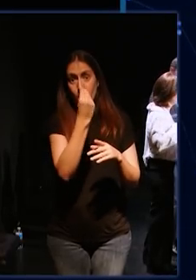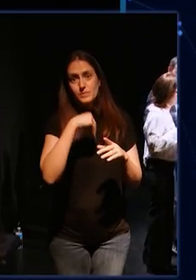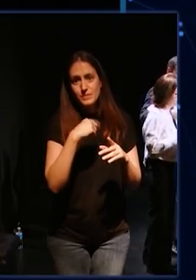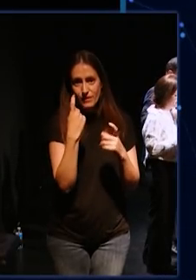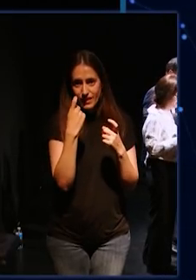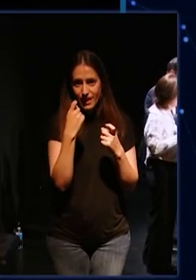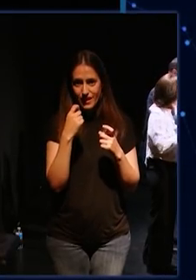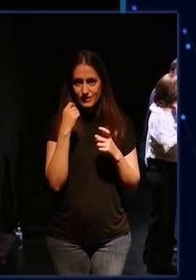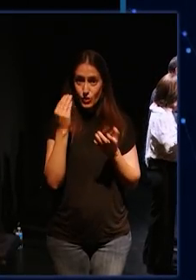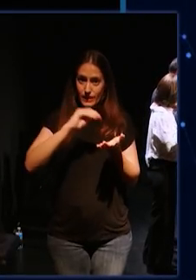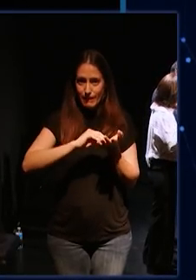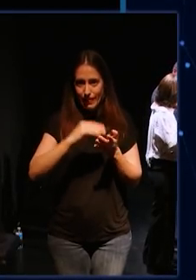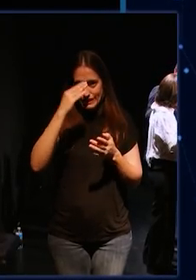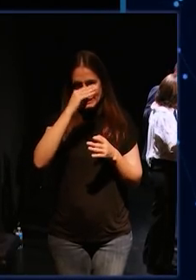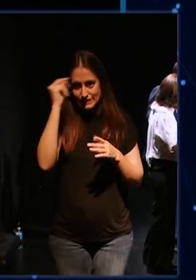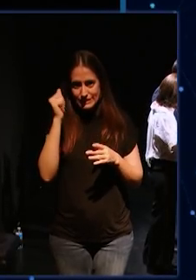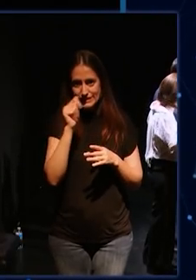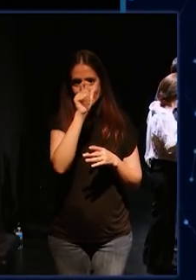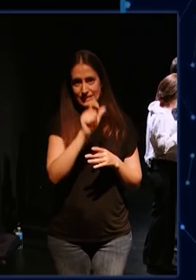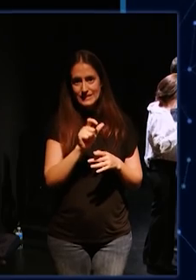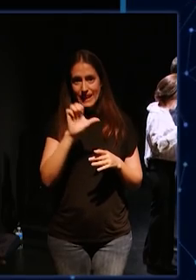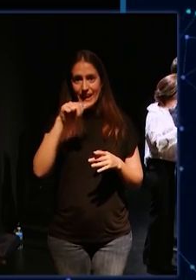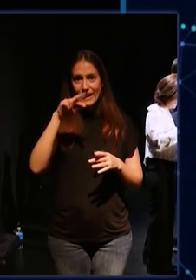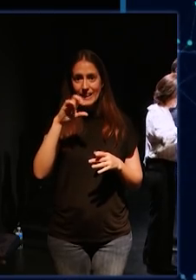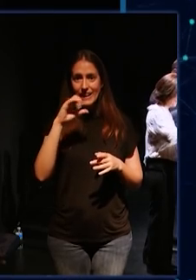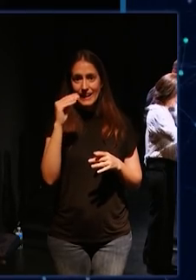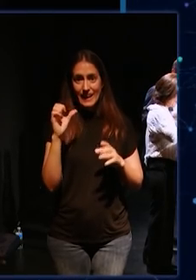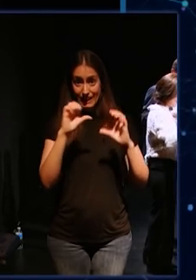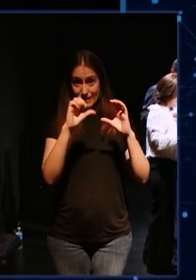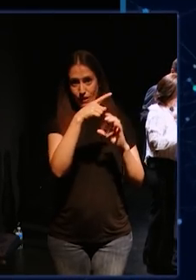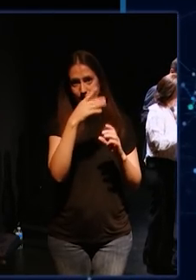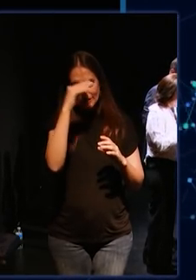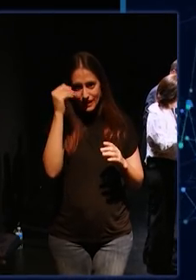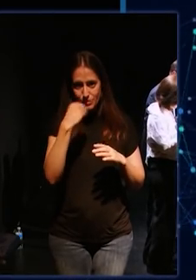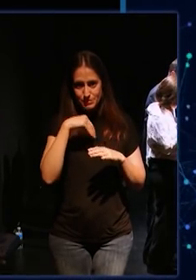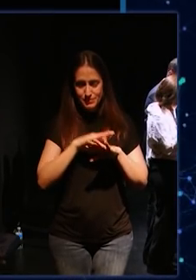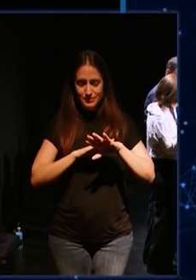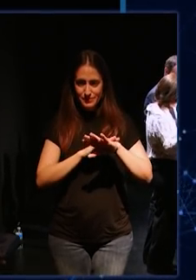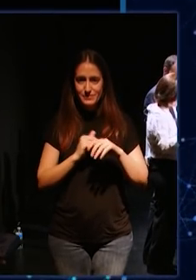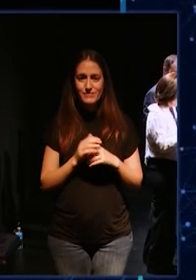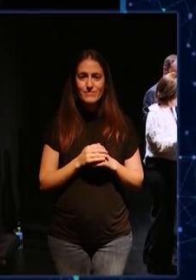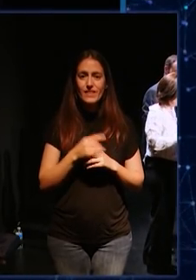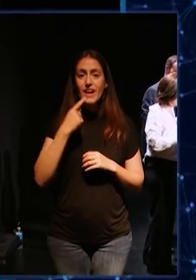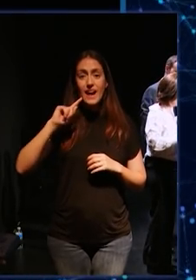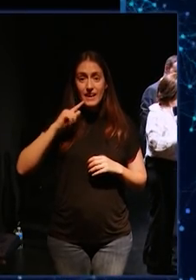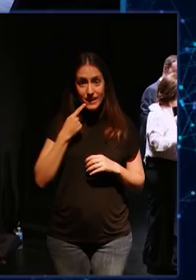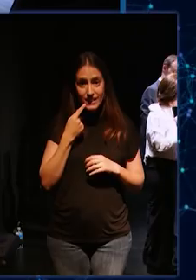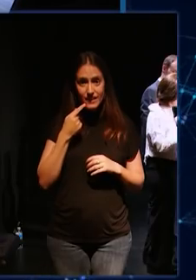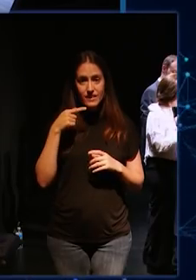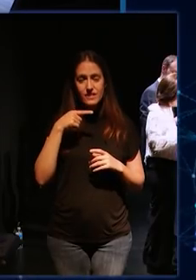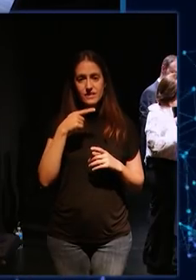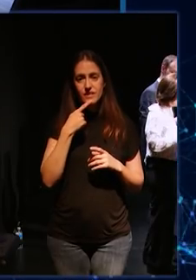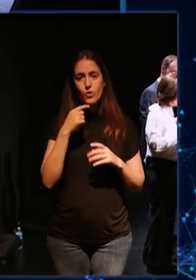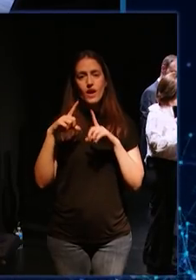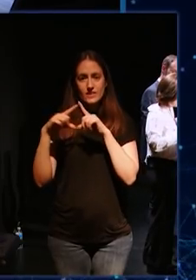algú, oh, pobre. No, sempre em deixo l'Enrique. No, el tinc aquí, el tinc aquí. Tinc aquí la de l'Enric Oliver, correcte.